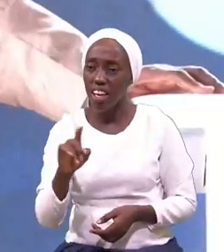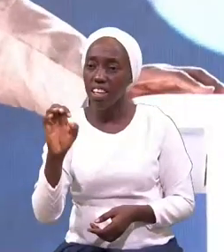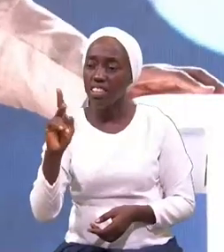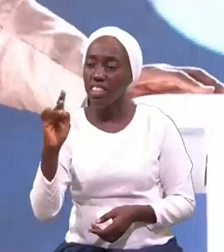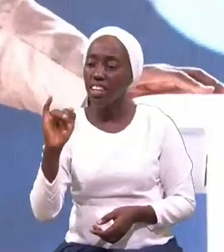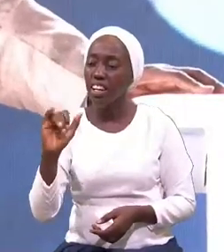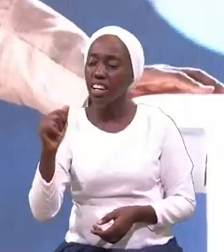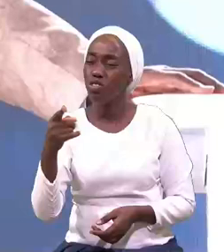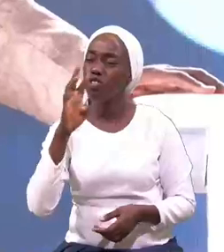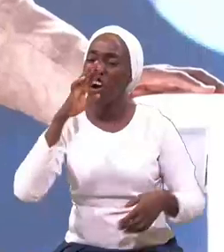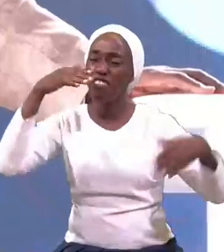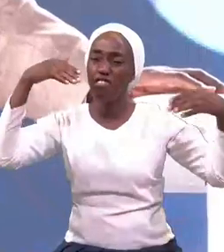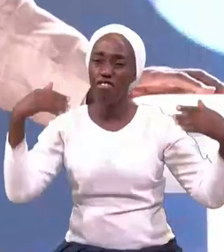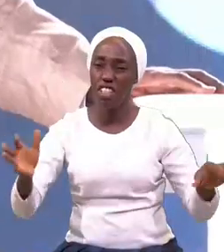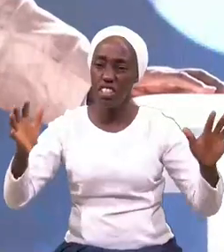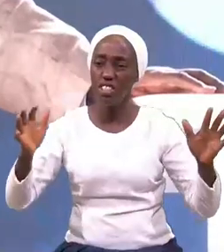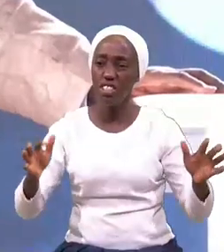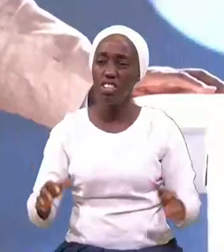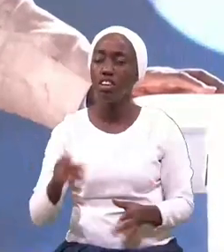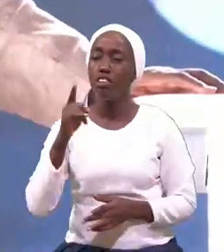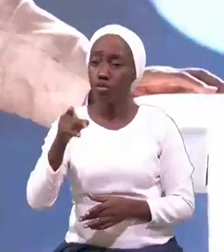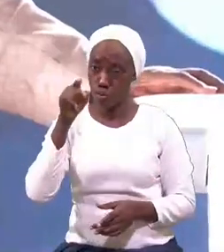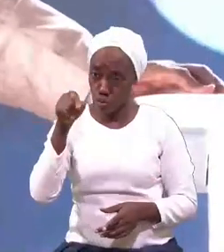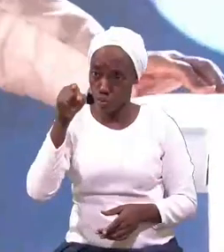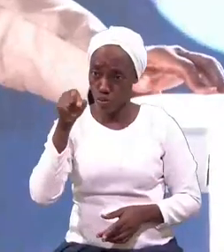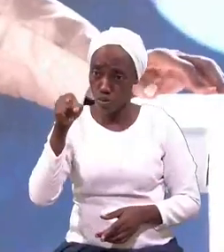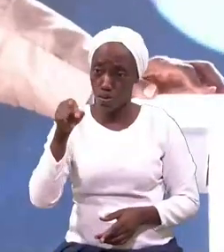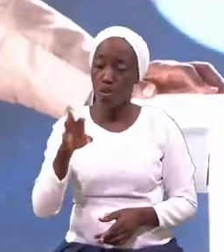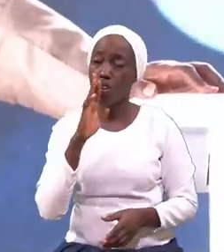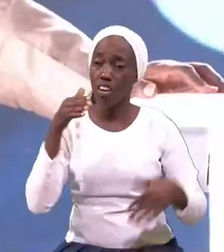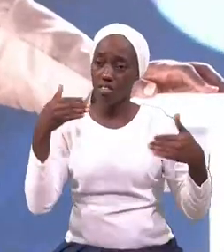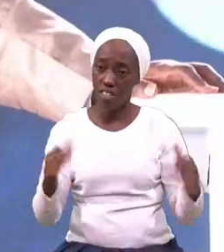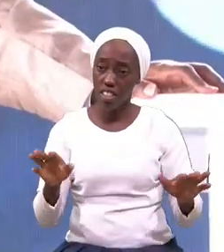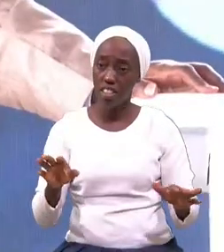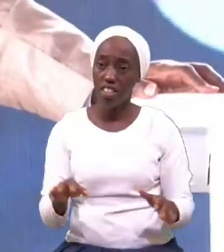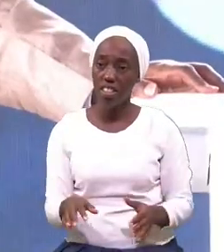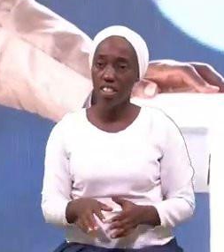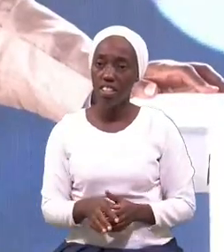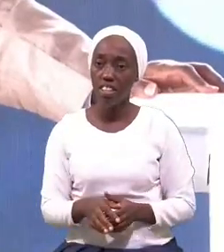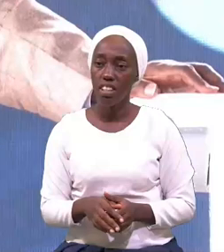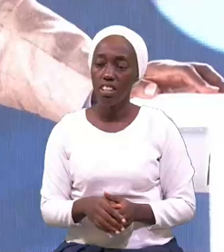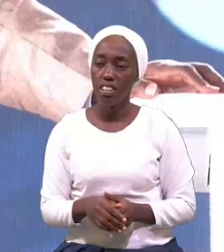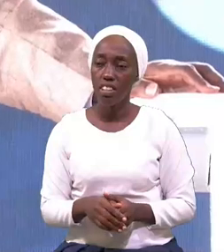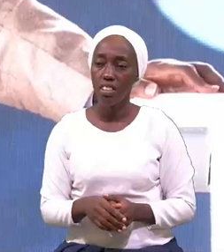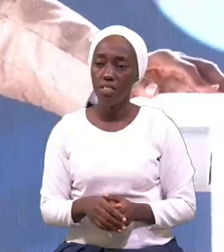tout est terminé pour toi. Toi, je dis toi. Pour toi, c'est terminé.